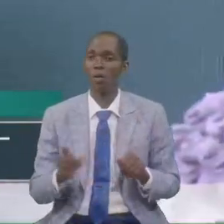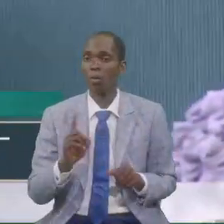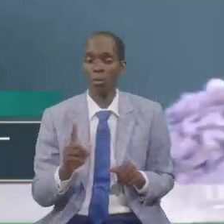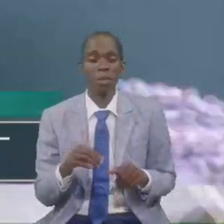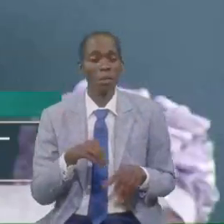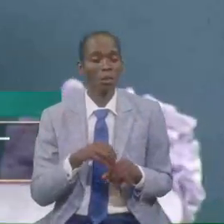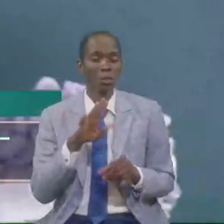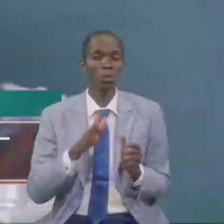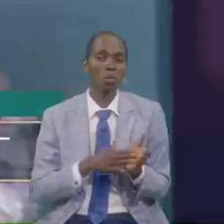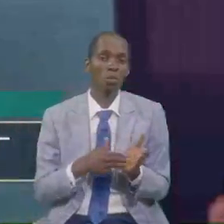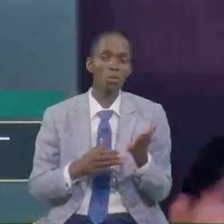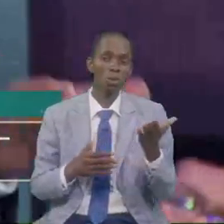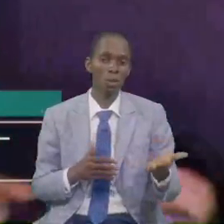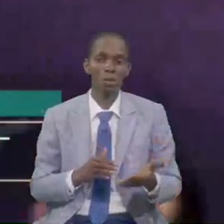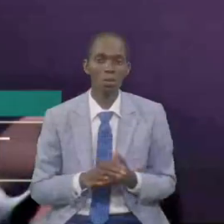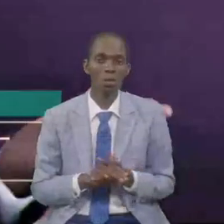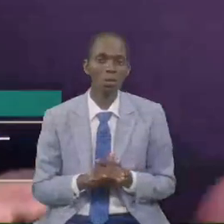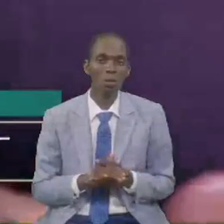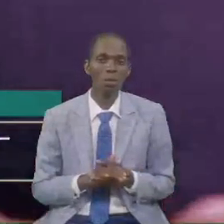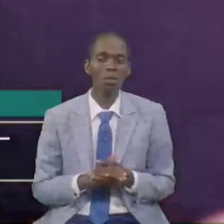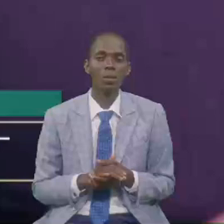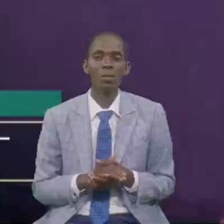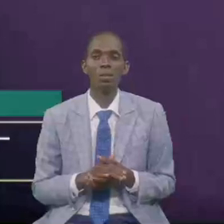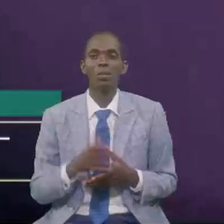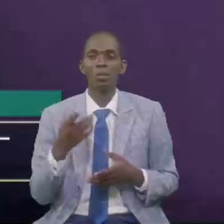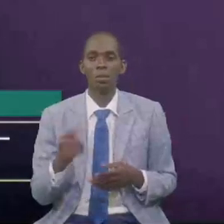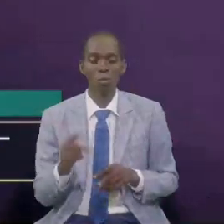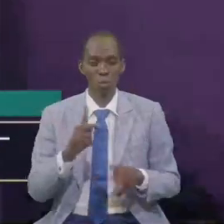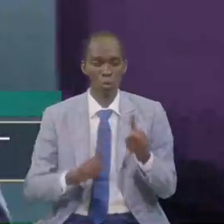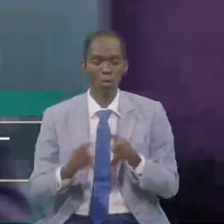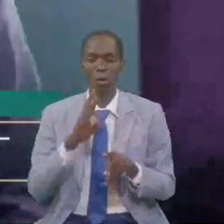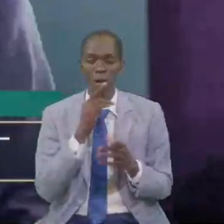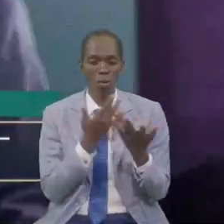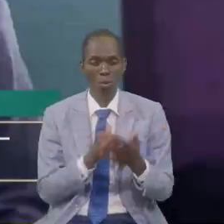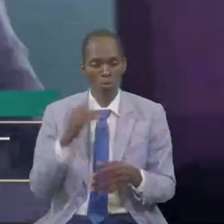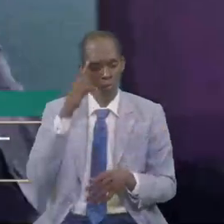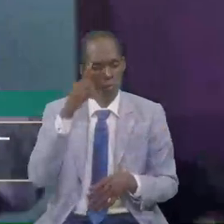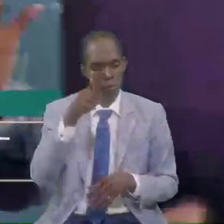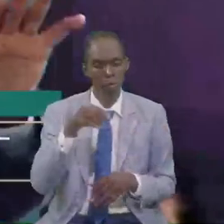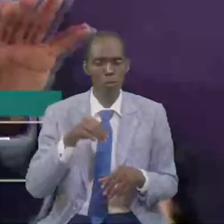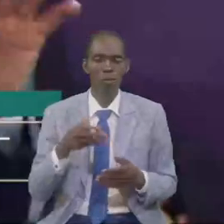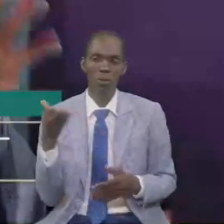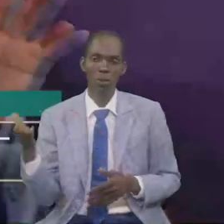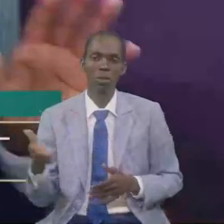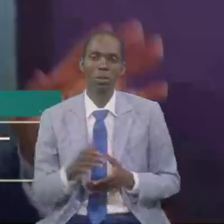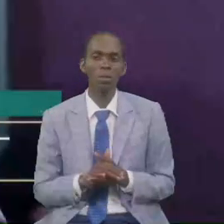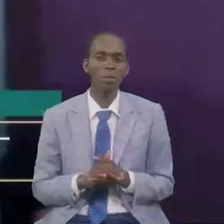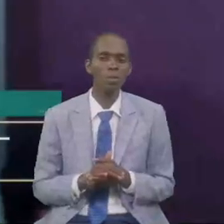Tu viens dans un nouvel établissement. Les gens corrompus t'attendent là-bas.